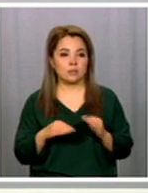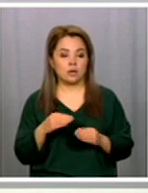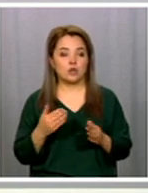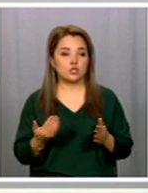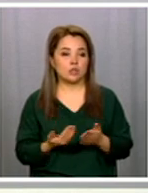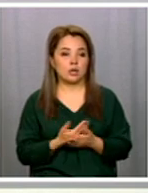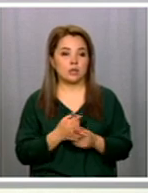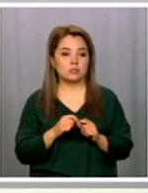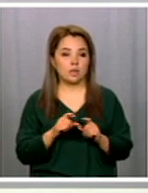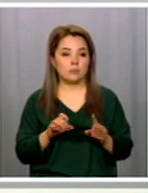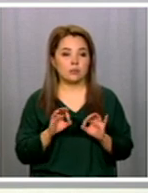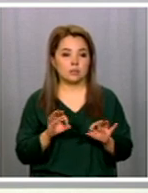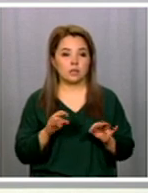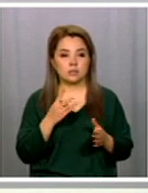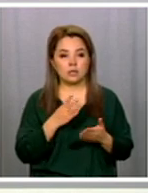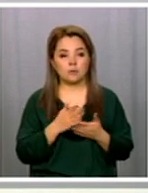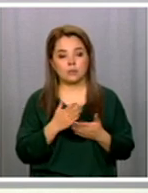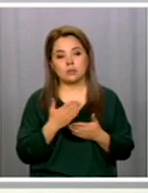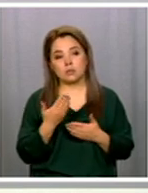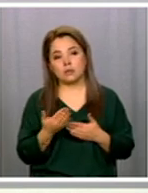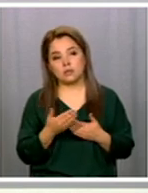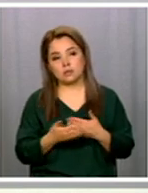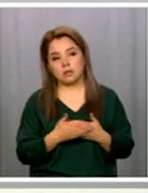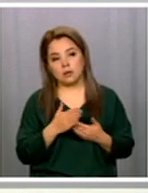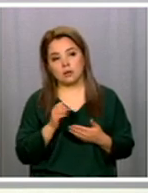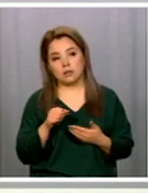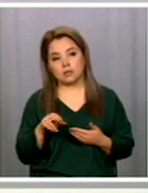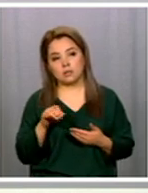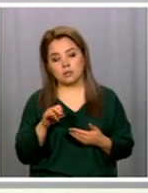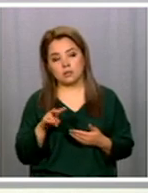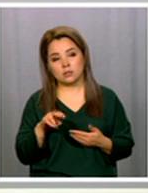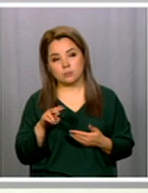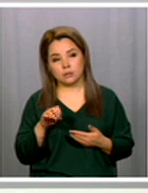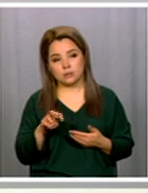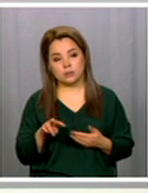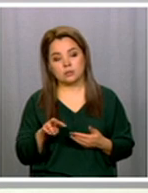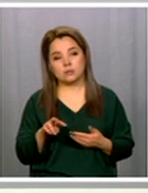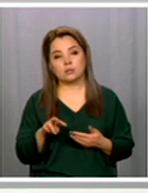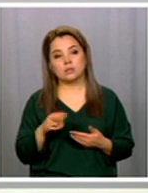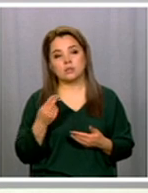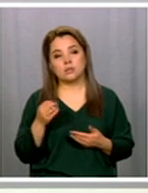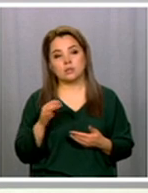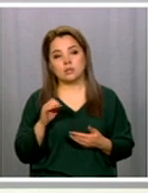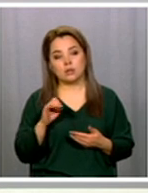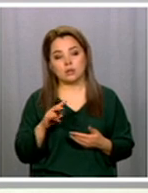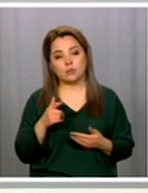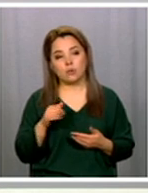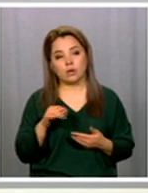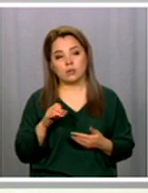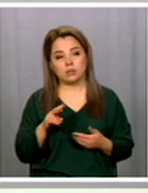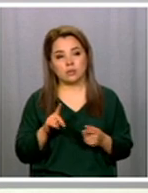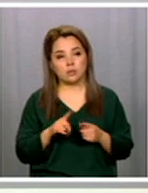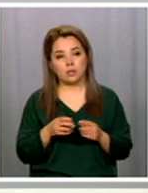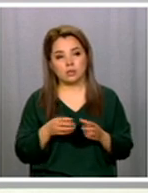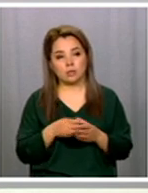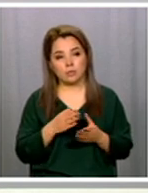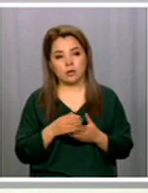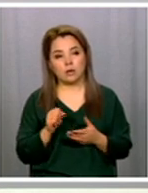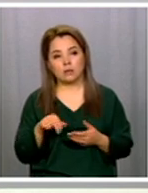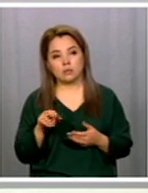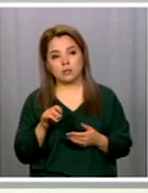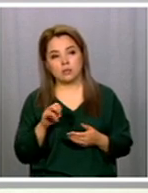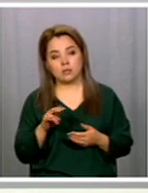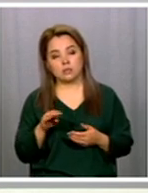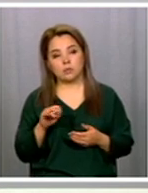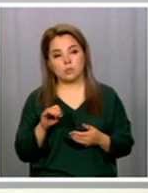сабақ барысында айтып өткендей, олар аденин, тимин және цитозин, гуанин. Аденин мен